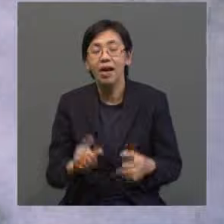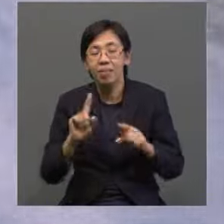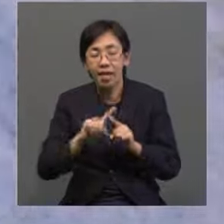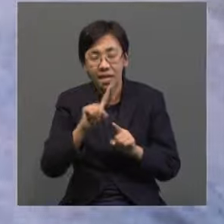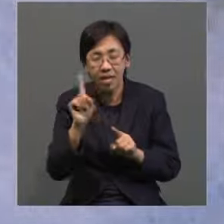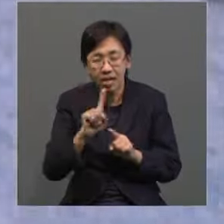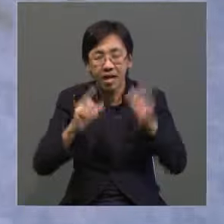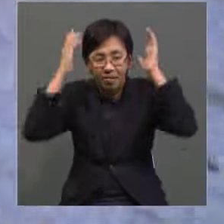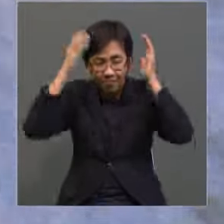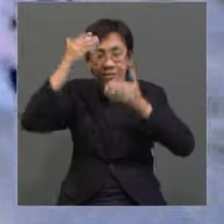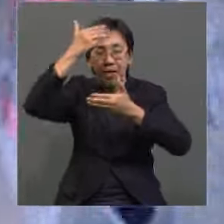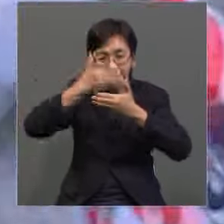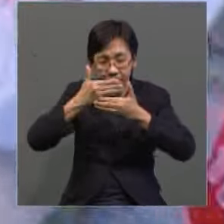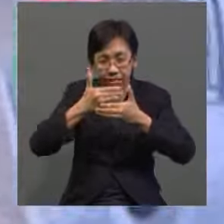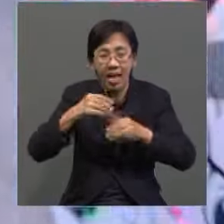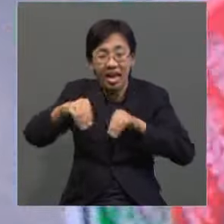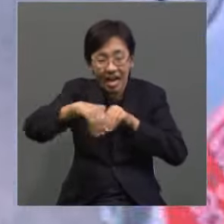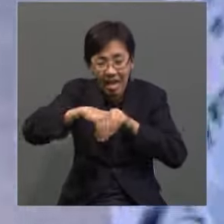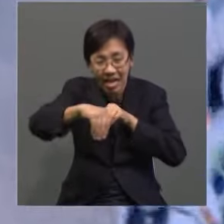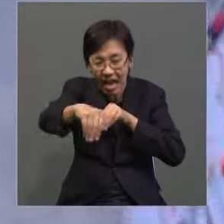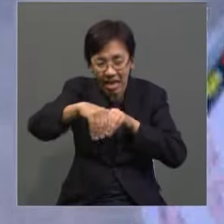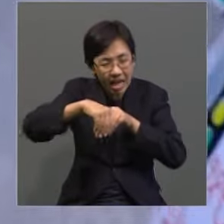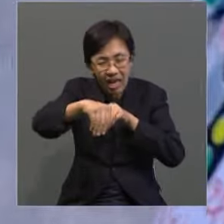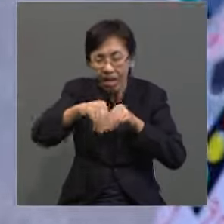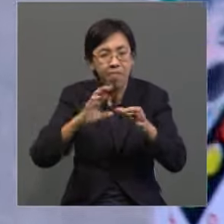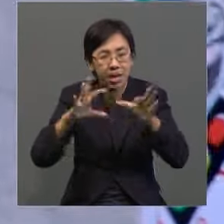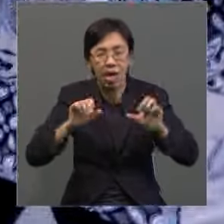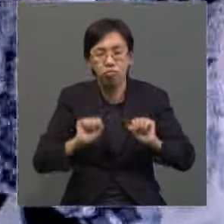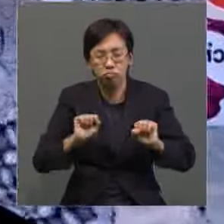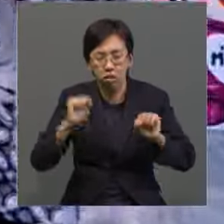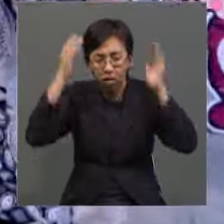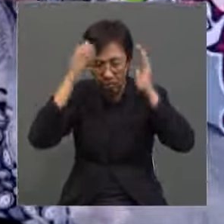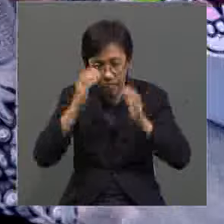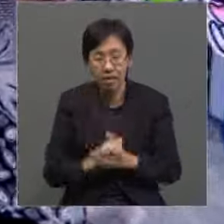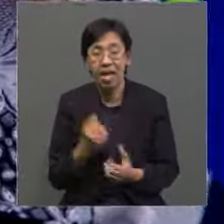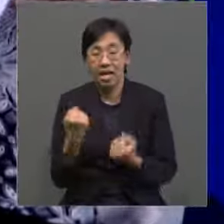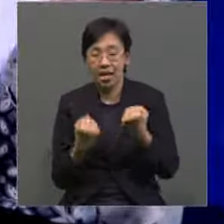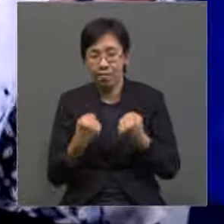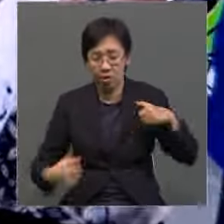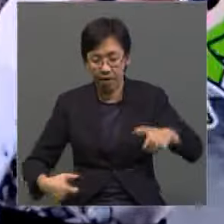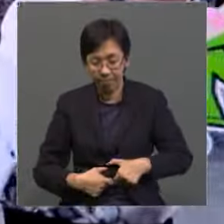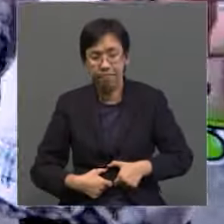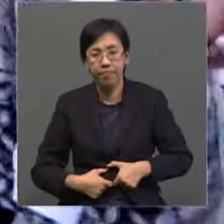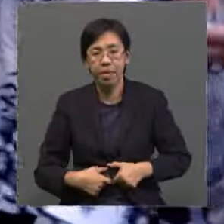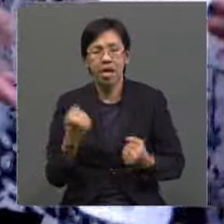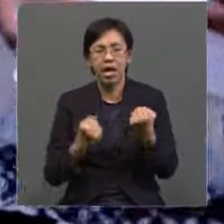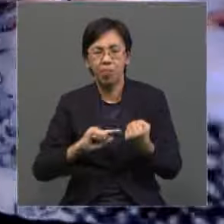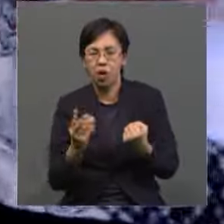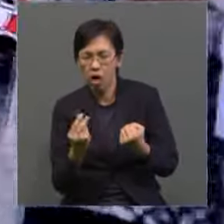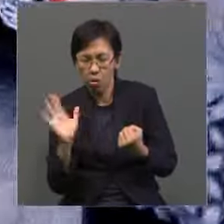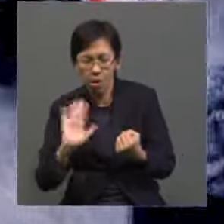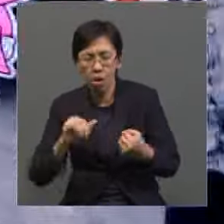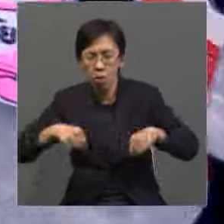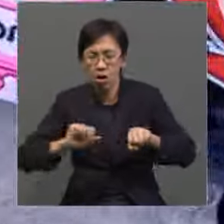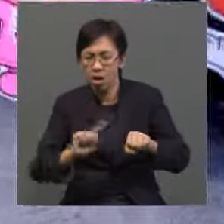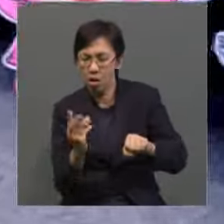วมหมวกนิรภัยไกลๆต้องใส่ต้องคาดเข็มขัดนิรภัยไม่ขับรถเร็วและเมา